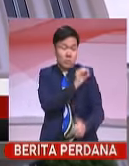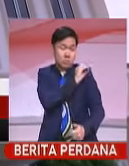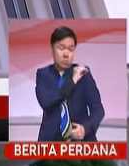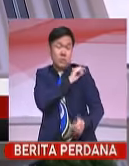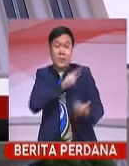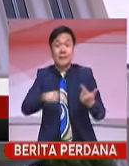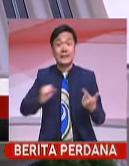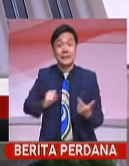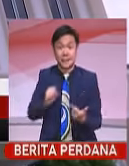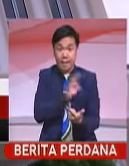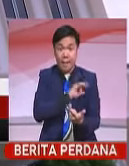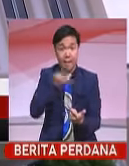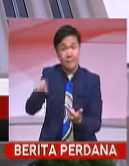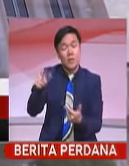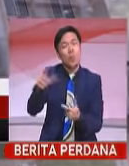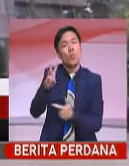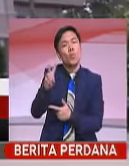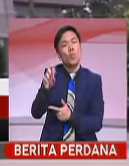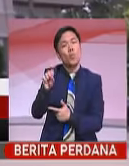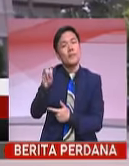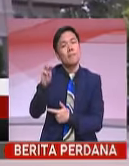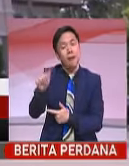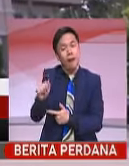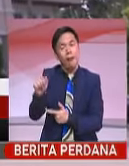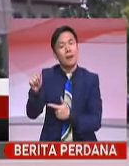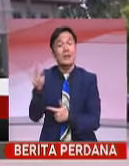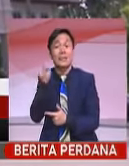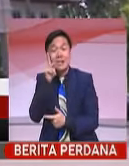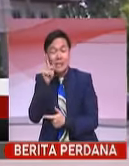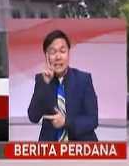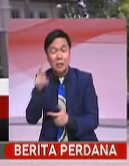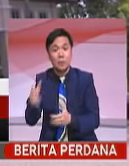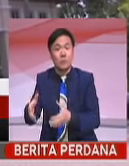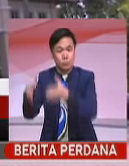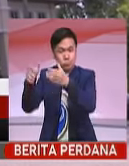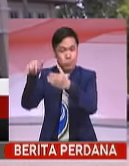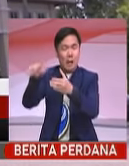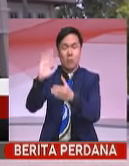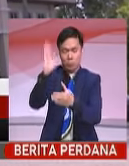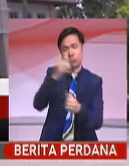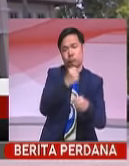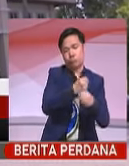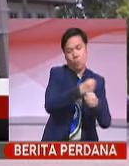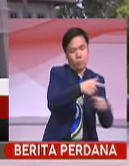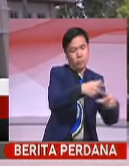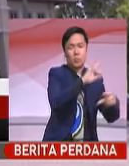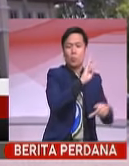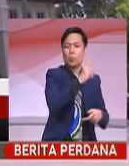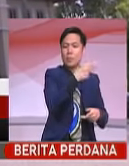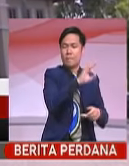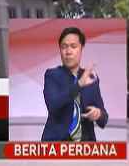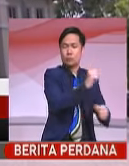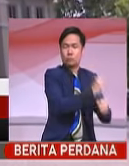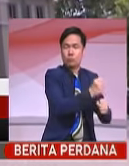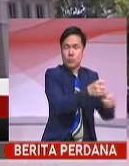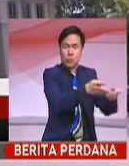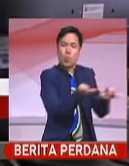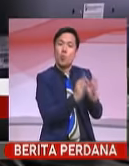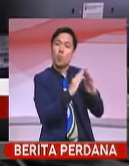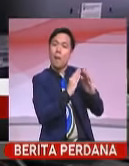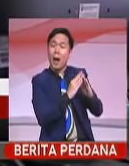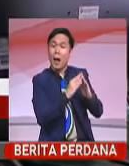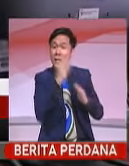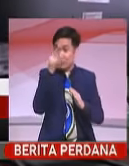dan kakitangan di Wisma Darul Aman akan bertugas dari rumah sepanjang tempoh berkenaan. Jelasnya, Ketua Jabatan perlu